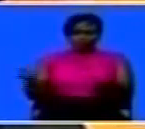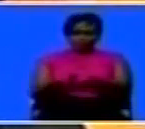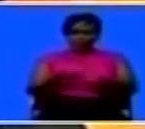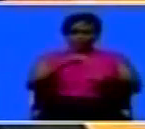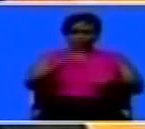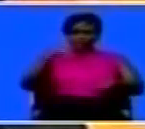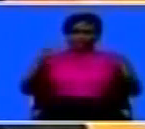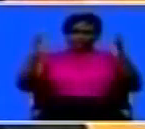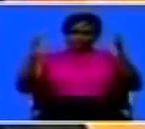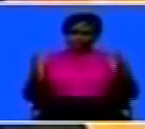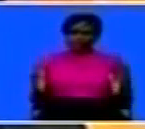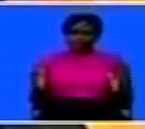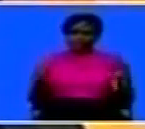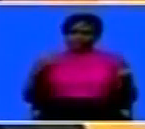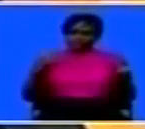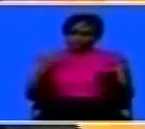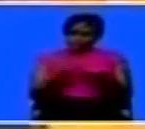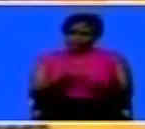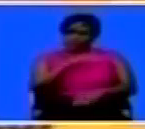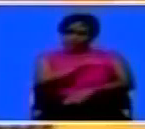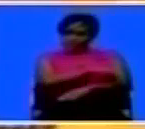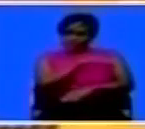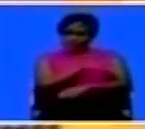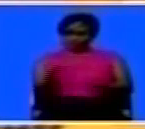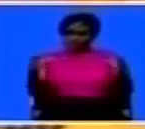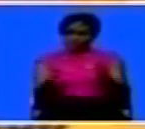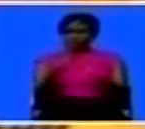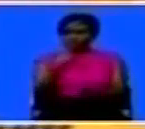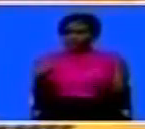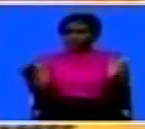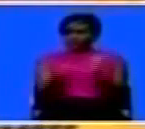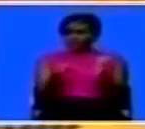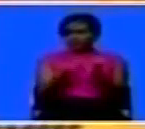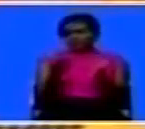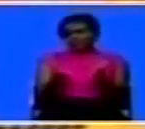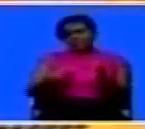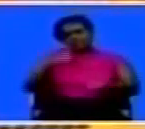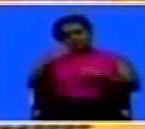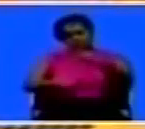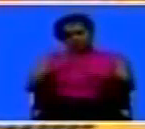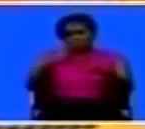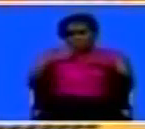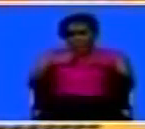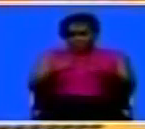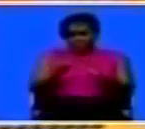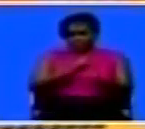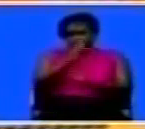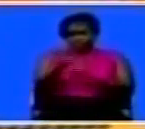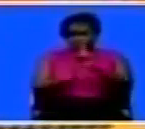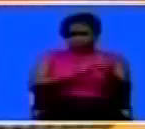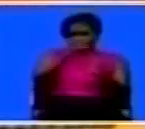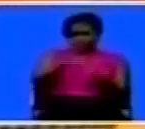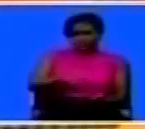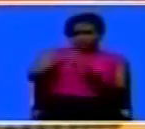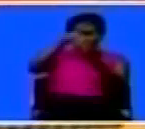kuathirika pakubwa, na kufikia jioni hii wakazi wanadai tatizo hilo bado lipo. Lakini katika mahojiano ya kipekee